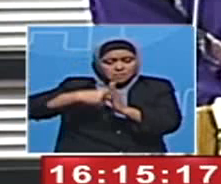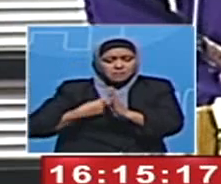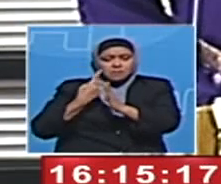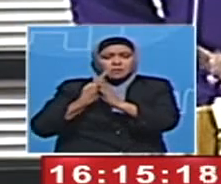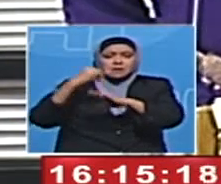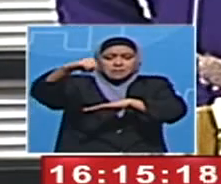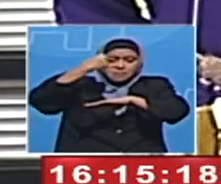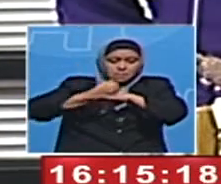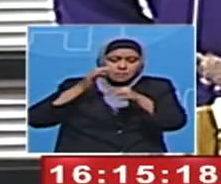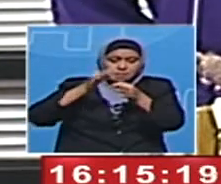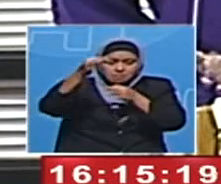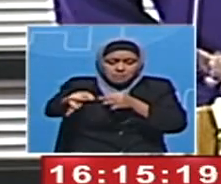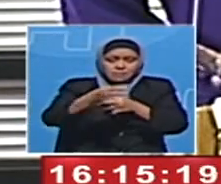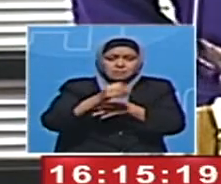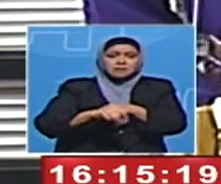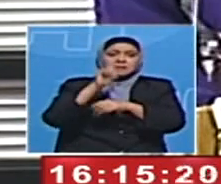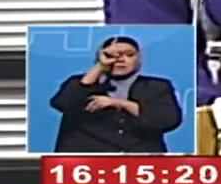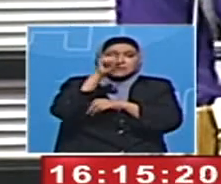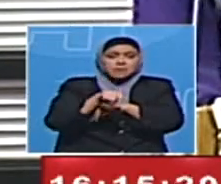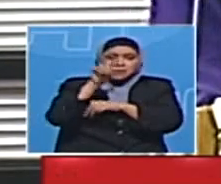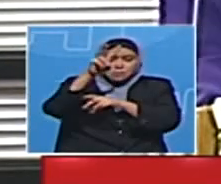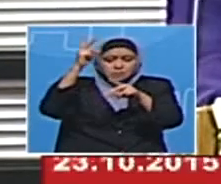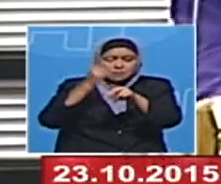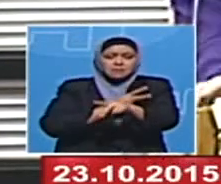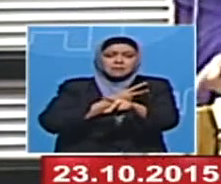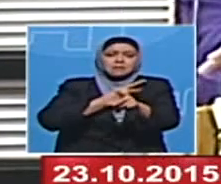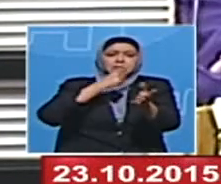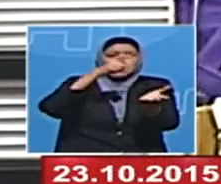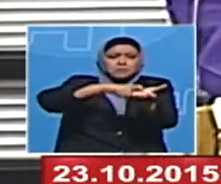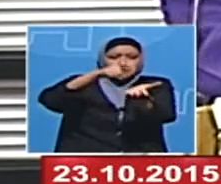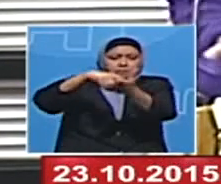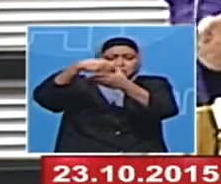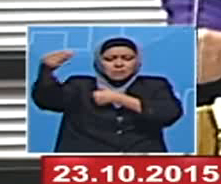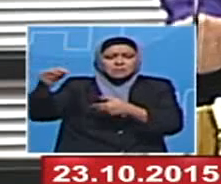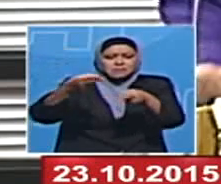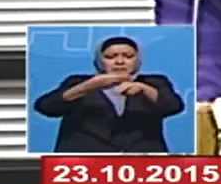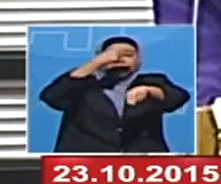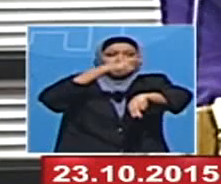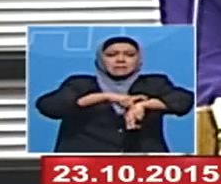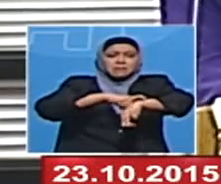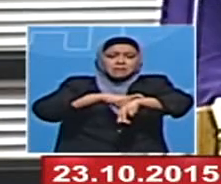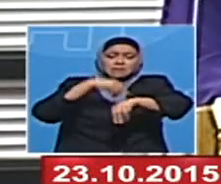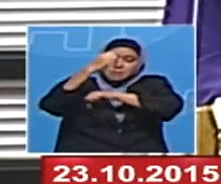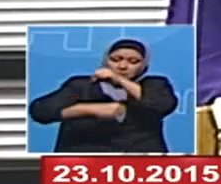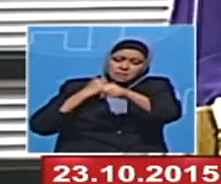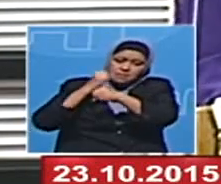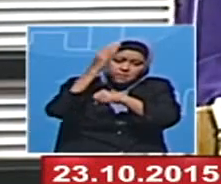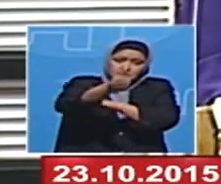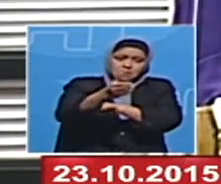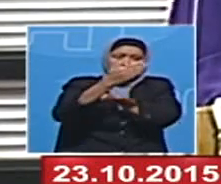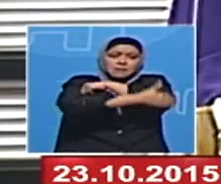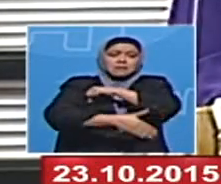12 kali hutang luar jangka pendek laginya pada tahun harapan negara